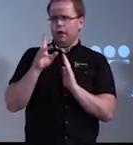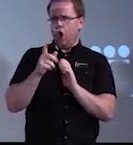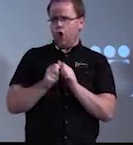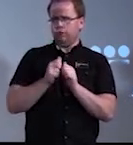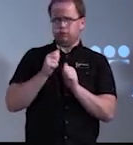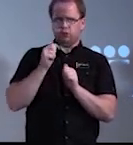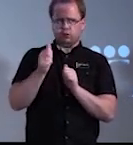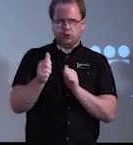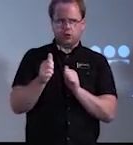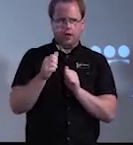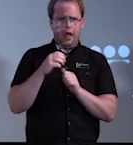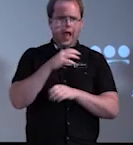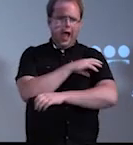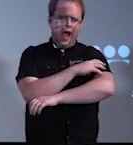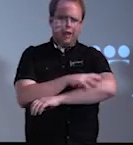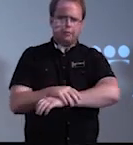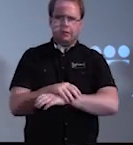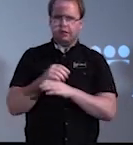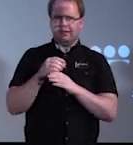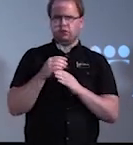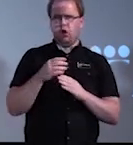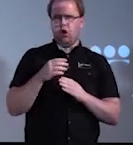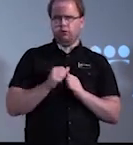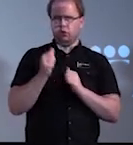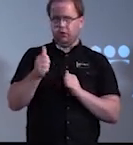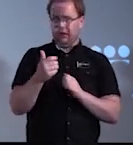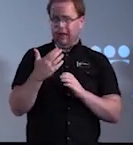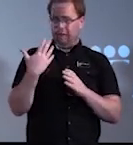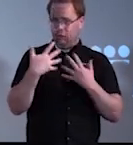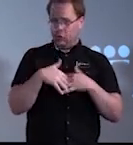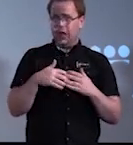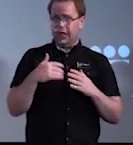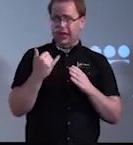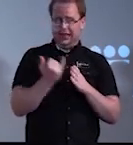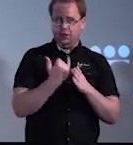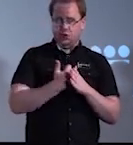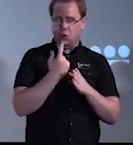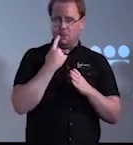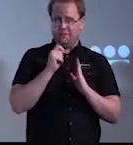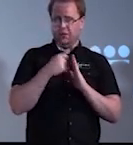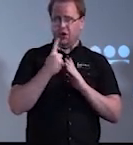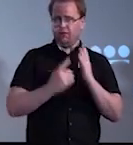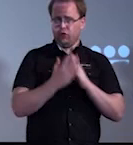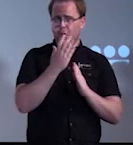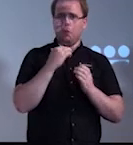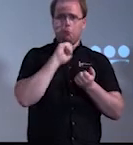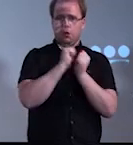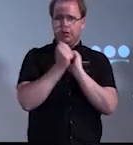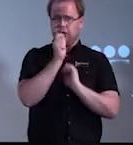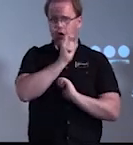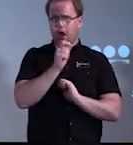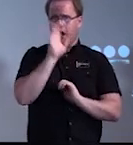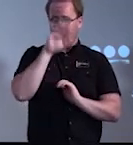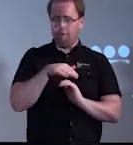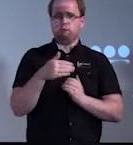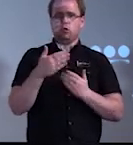det någonting som har fungerat inom den här filmavtalsmodellen så har det ju varit det att politikerna har tagit